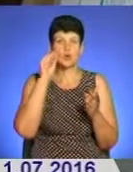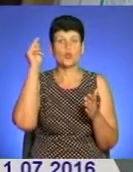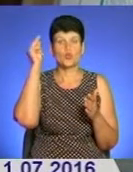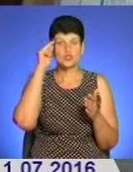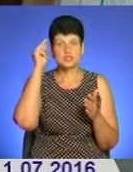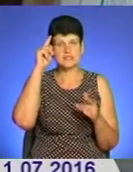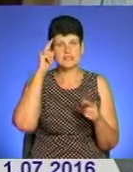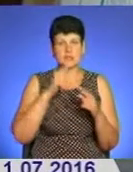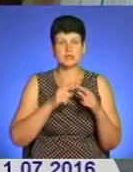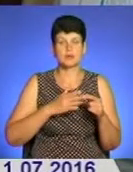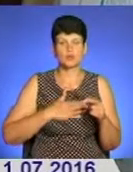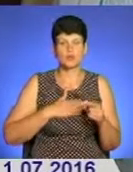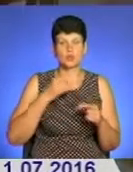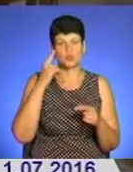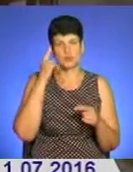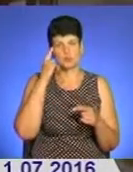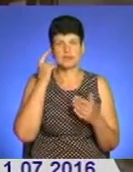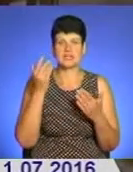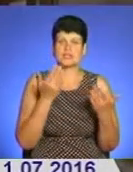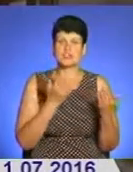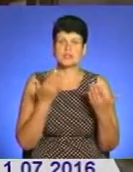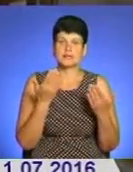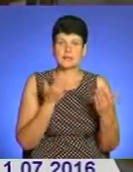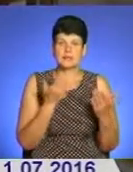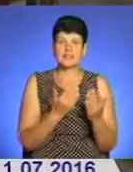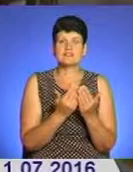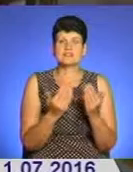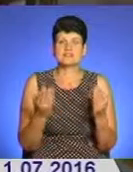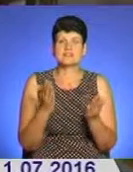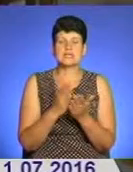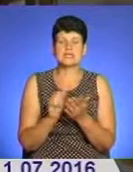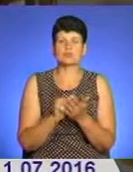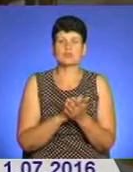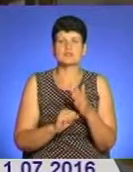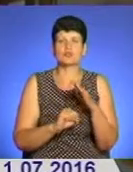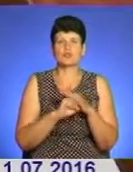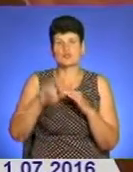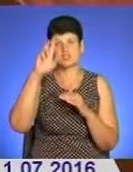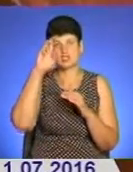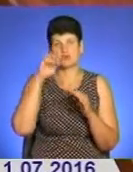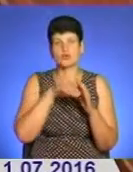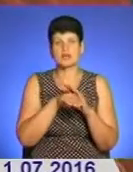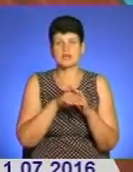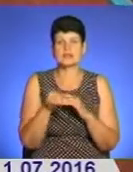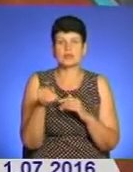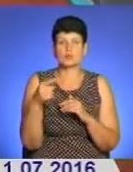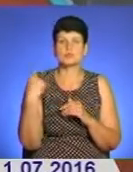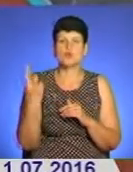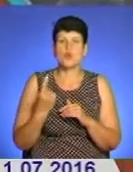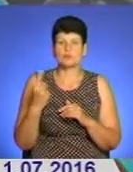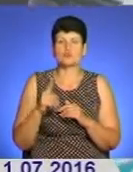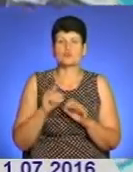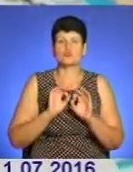брати мої, думайте, читайте». В експозиції представлені документи з фондів Державного архіву Тернопільської області,